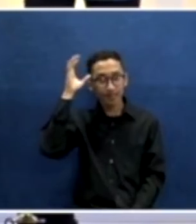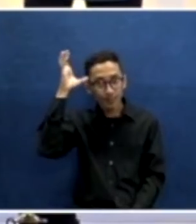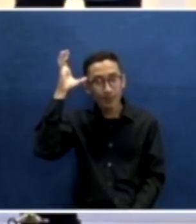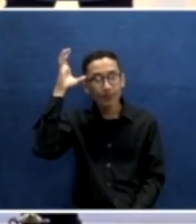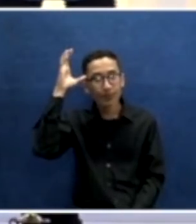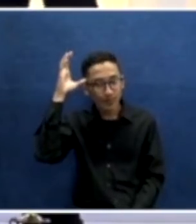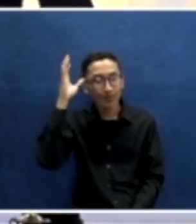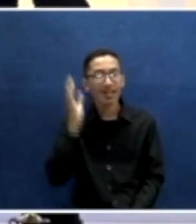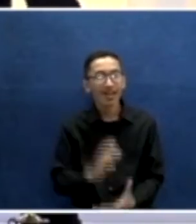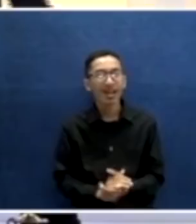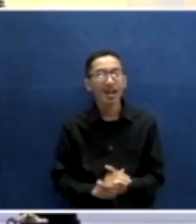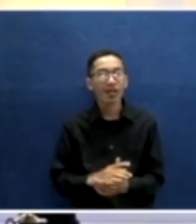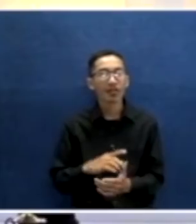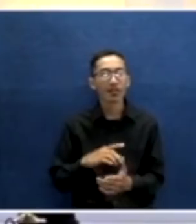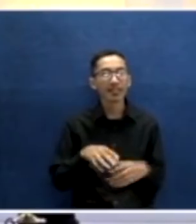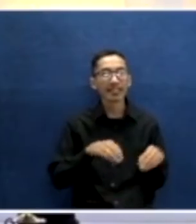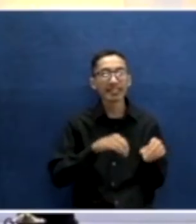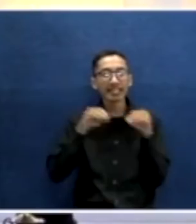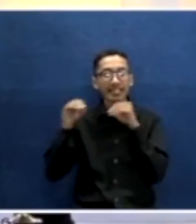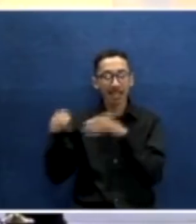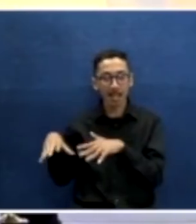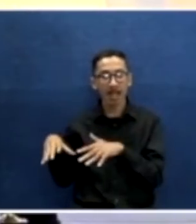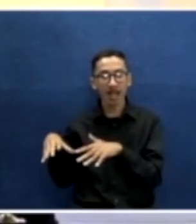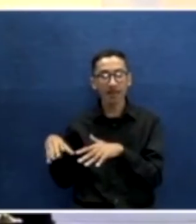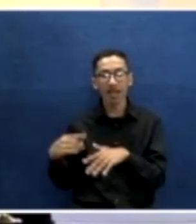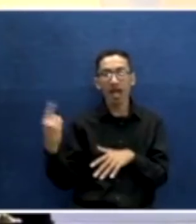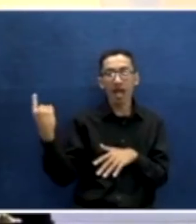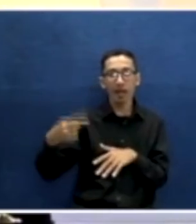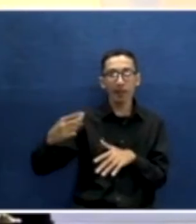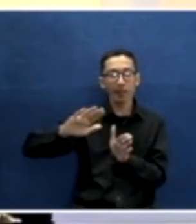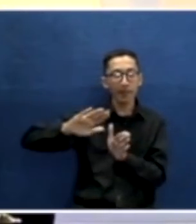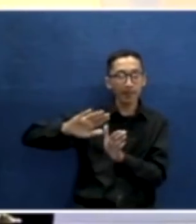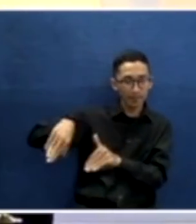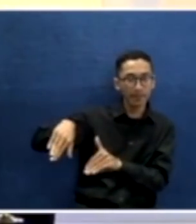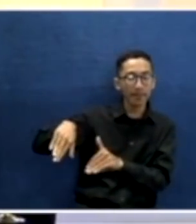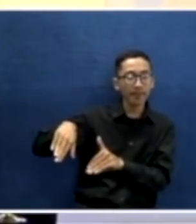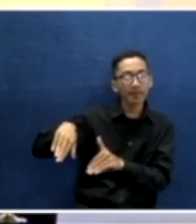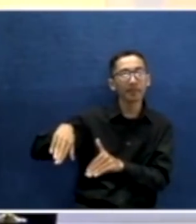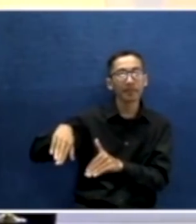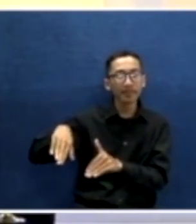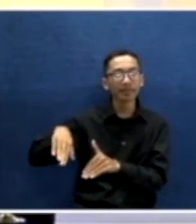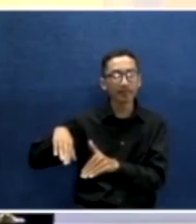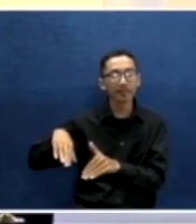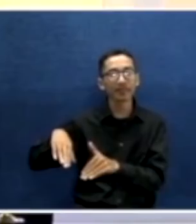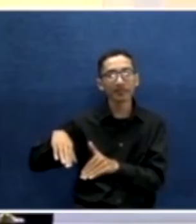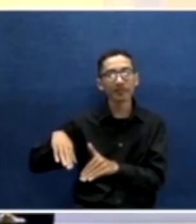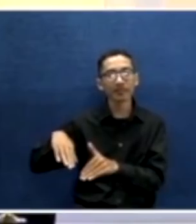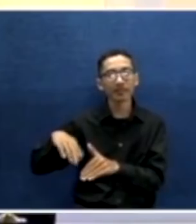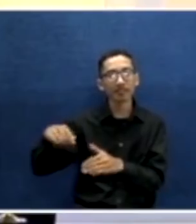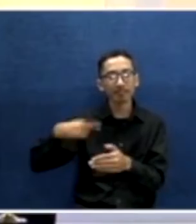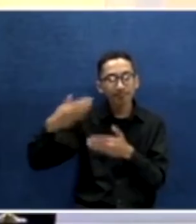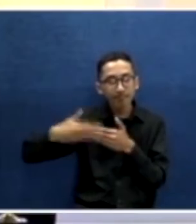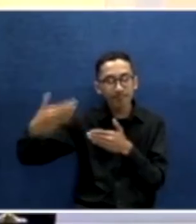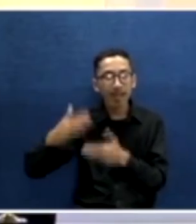setiap dari kita sudah mulai hijrah kemudian kita meninggalkan yang haram kita tinggalkan yang syubhat dalam pekerjaan ini sampai kemudian kita hari ini